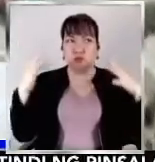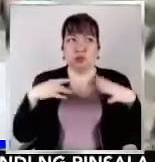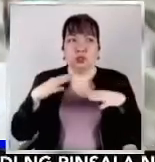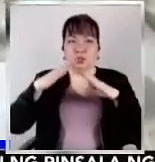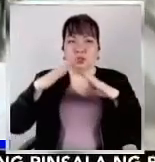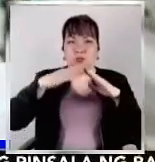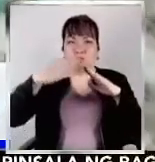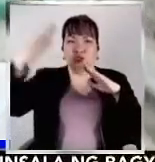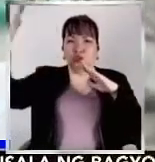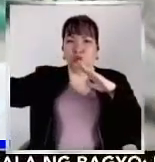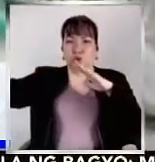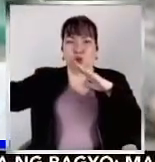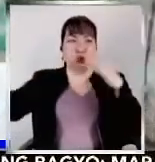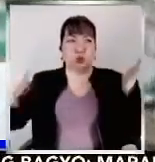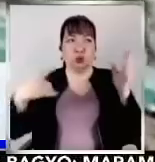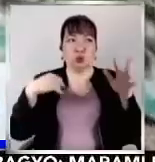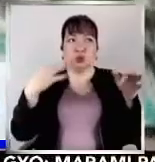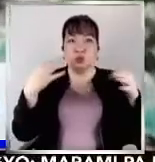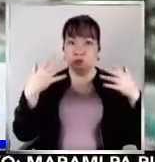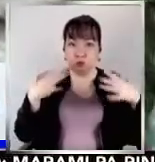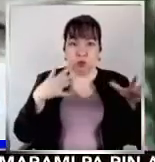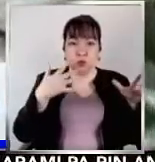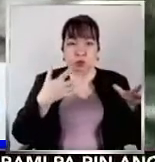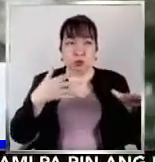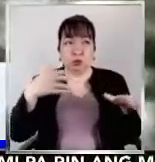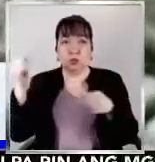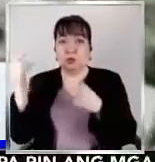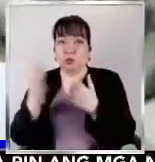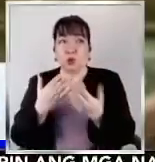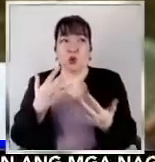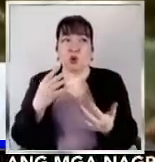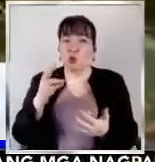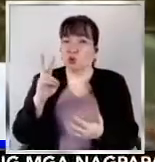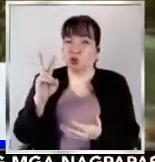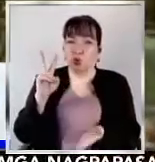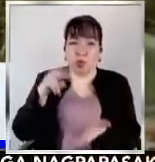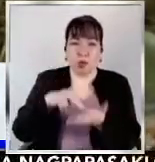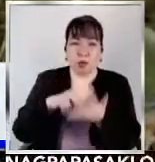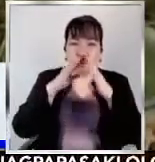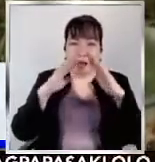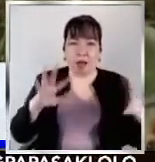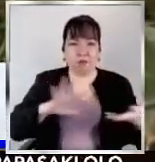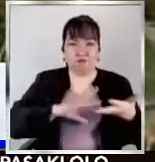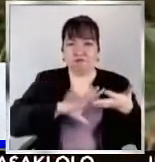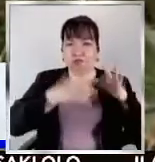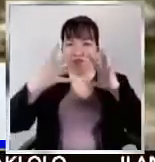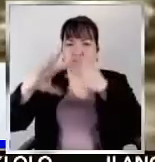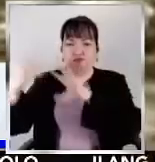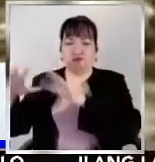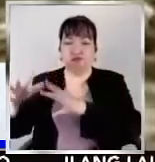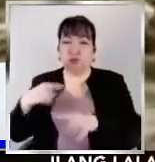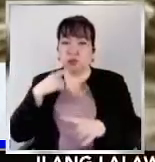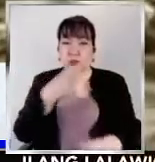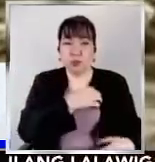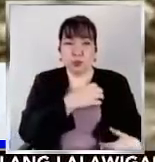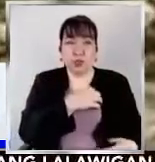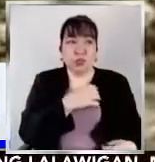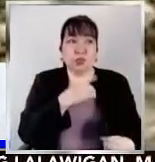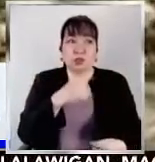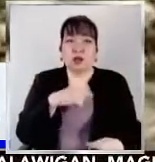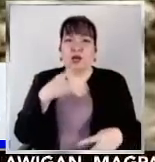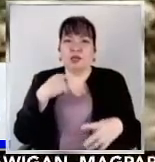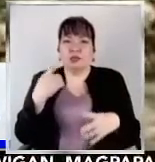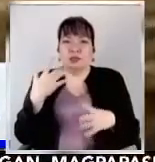Pag-alis ng bagyo, nag-iwan ito ng higit 2,000 sirang mga bahay. Sabi ng munisipyo, dala ng bagyo ang storm surge na aabot